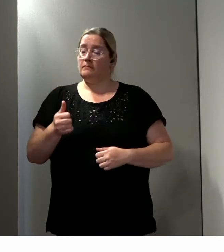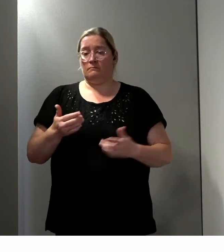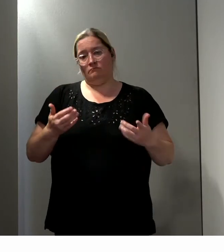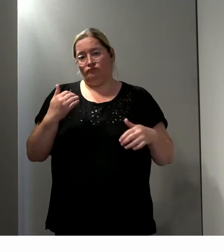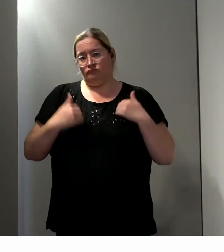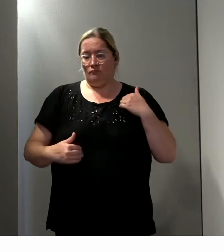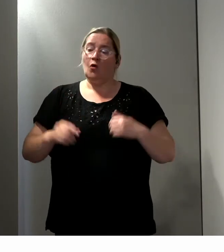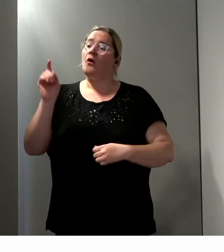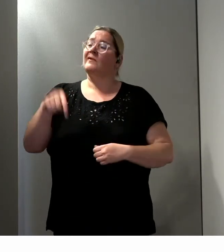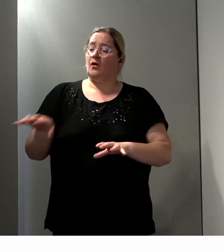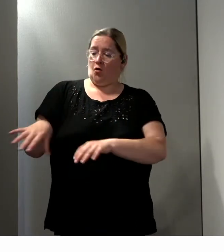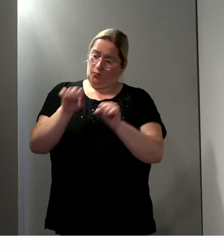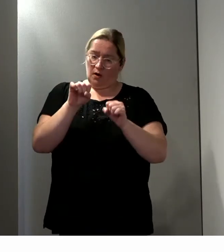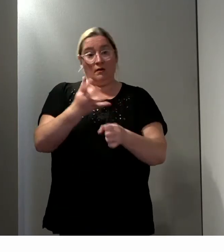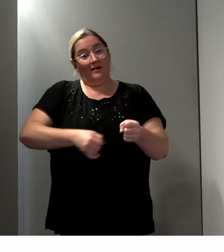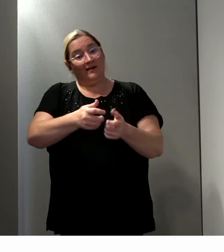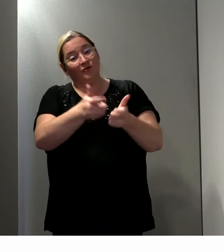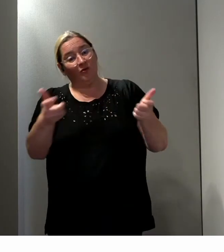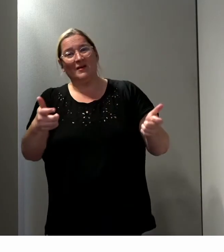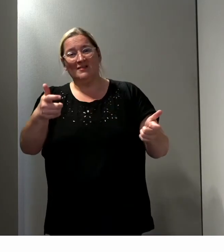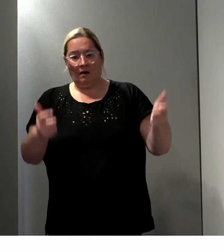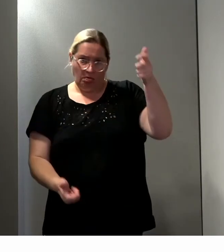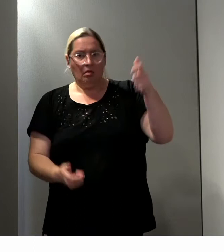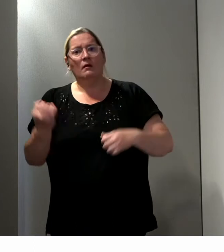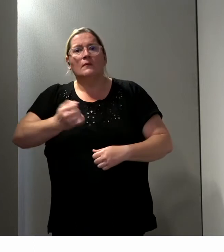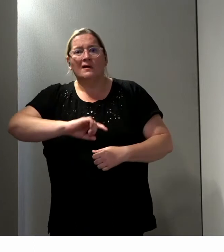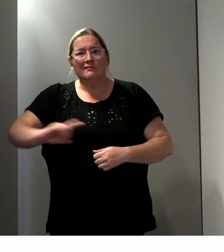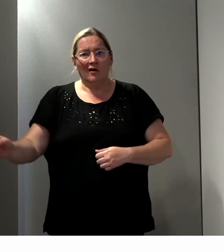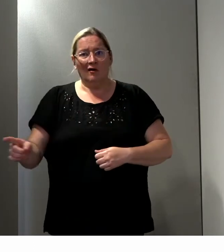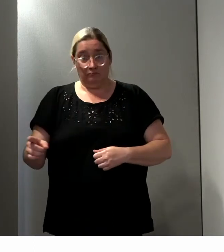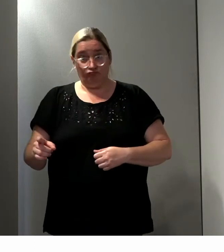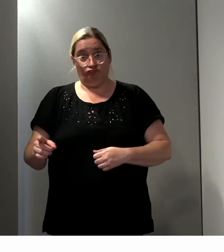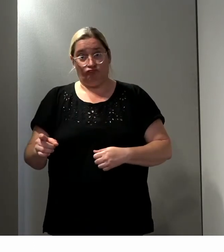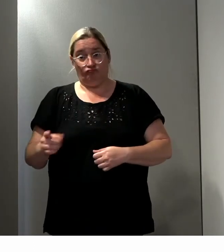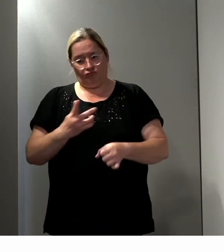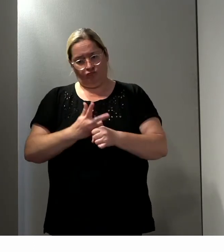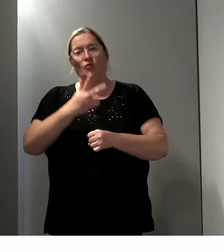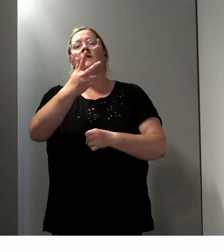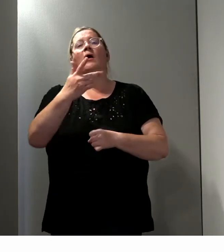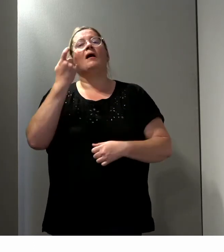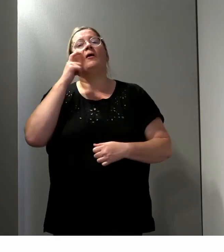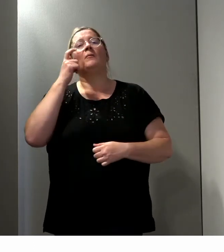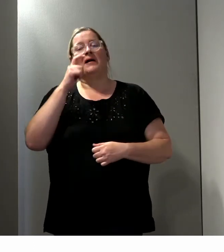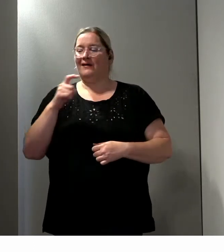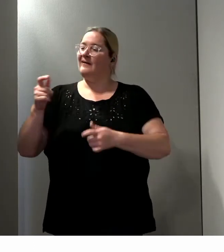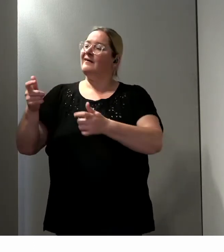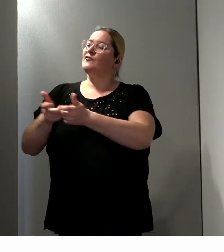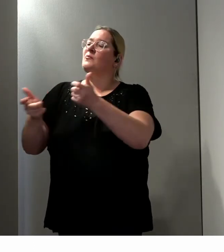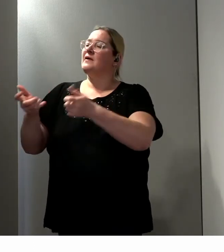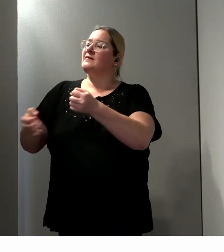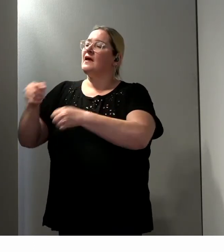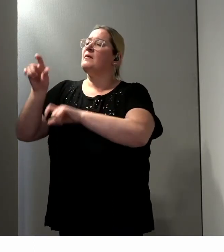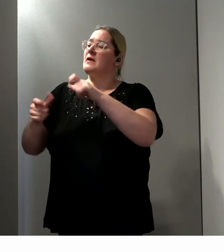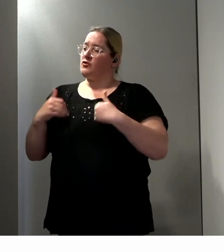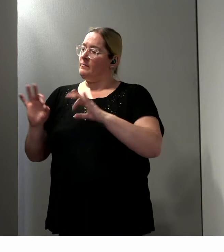d'emploi, elles n'étaient pas moins pérennes, voire le taux de pérennité à 3 ans, il était un petit peu supérieur au tout public. Donc ça veut